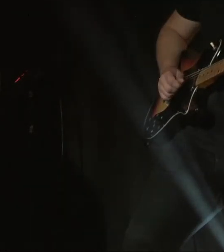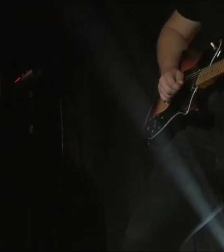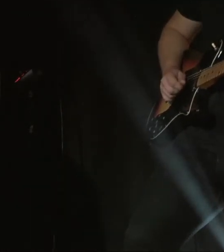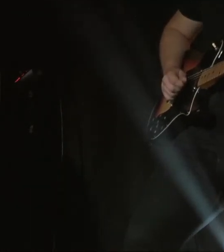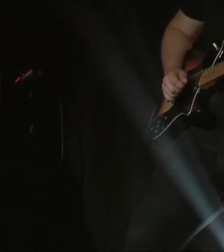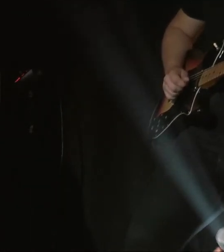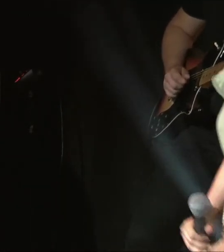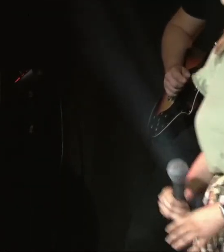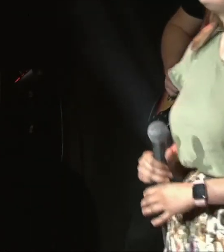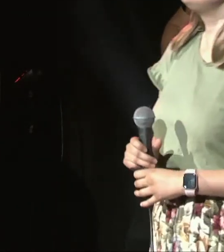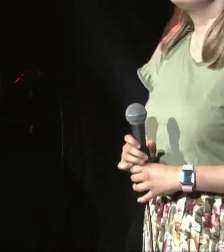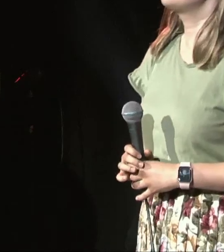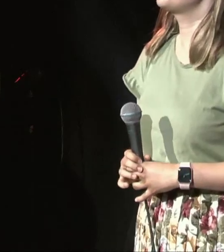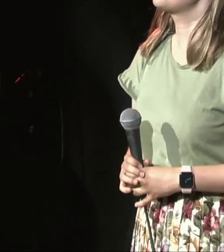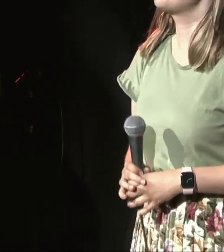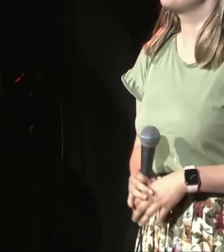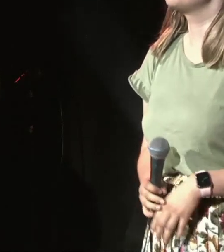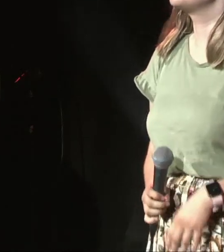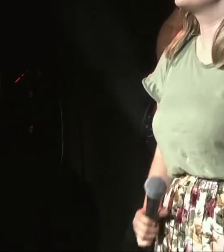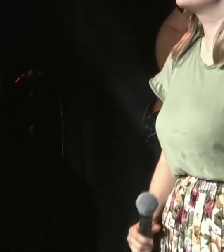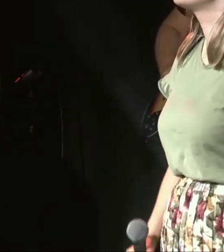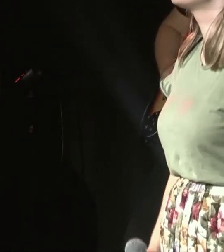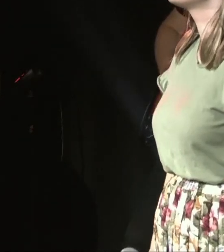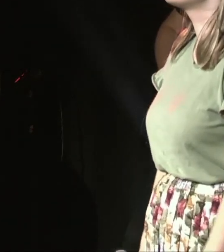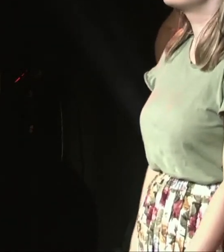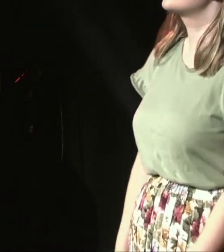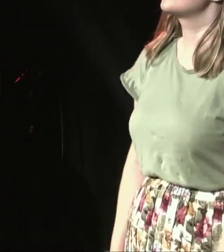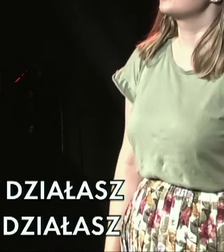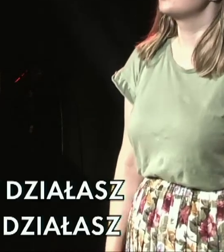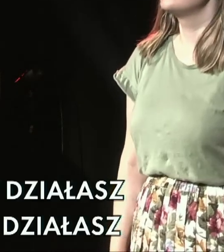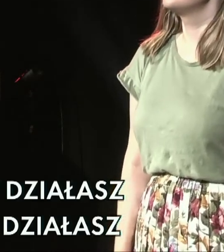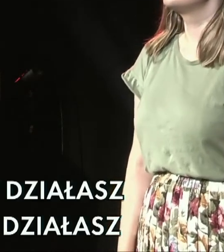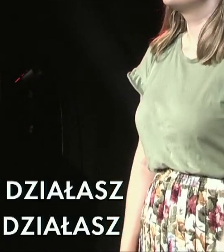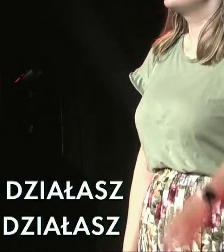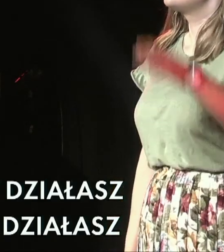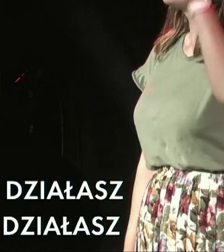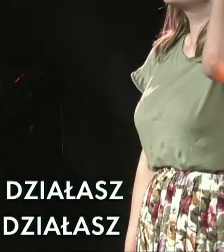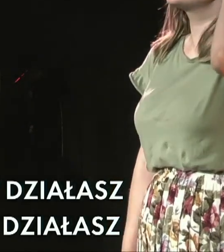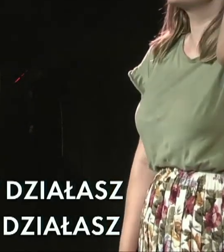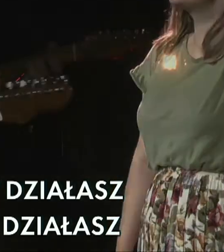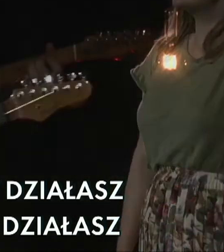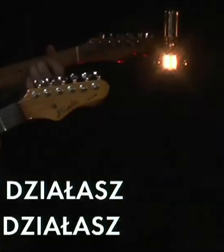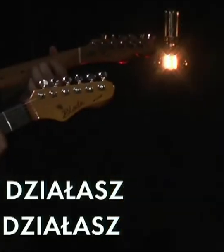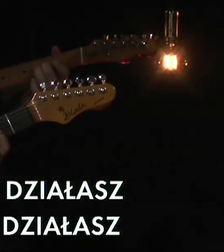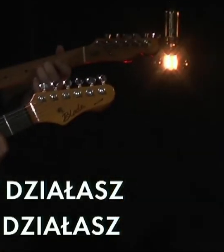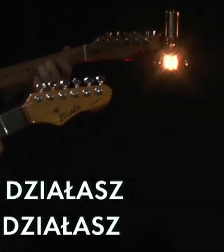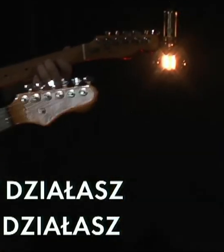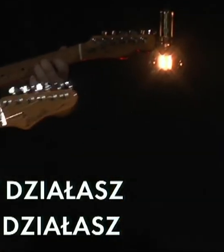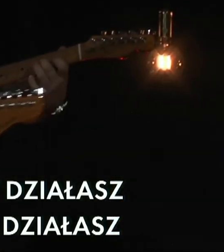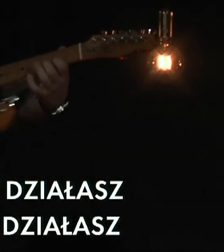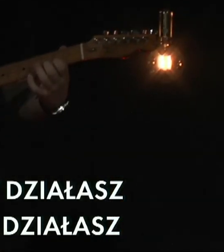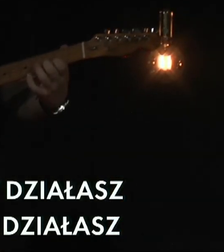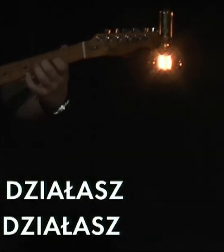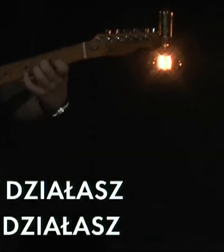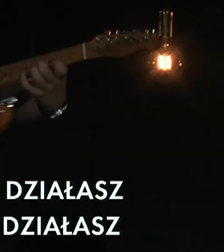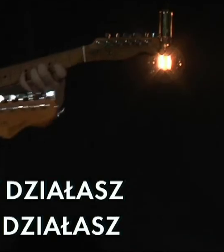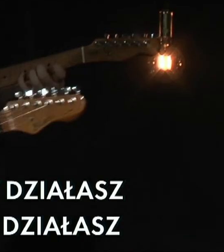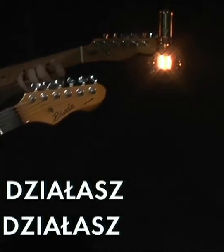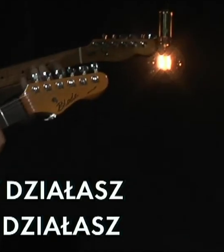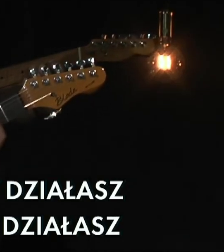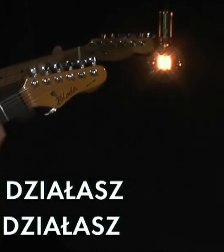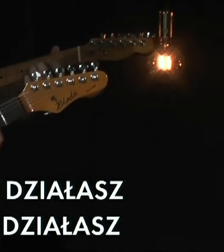Ciebie. Panie Jezu, przyjdź Duchu Święty, dopomóż nam, dodaj nam siły, dodaj nam odpowiednich osób wokół nas, które będą nas zachęcać, które będą